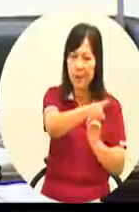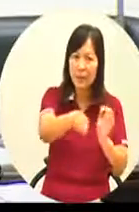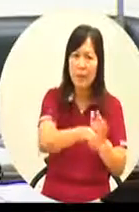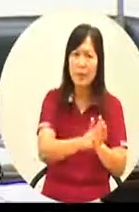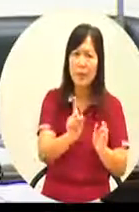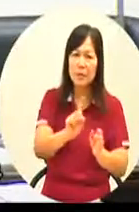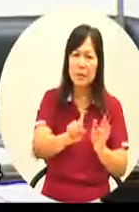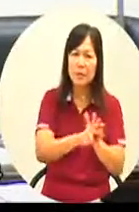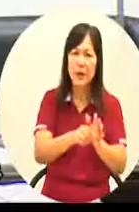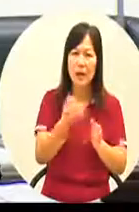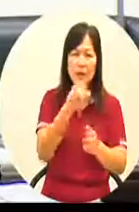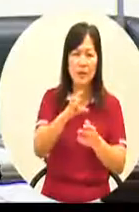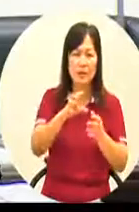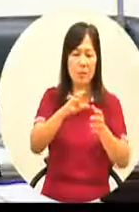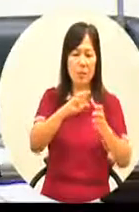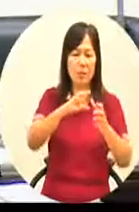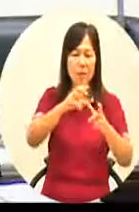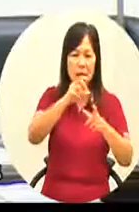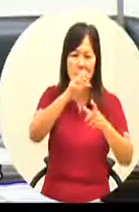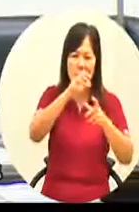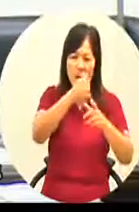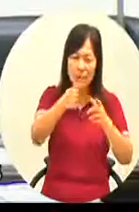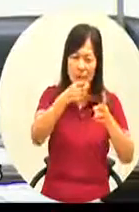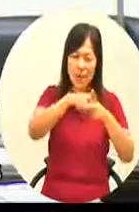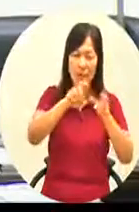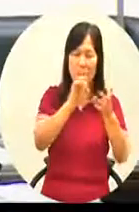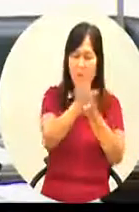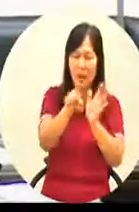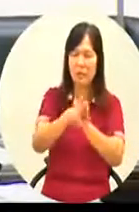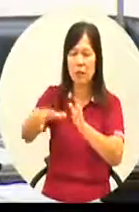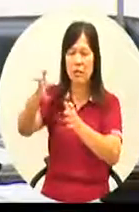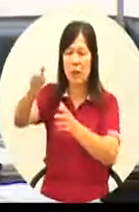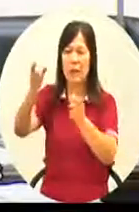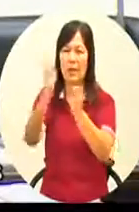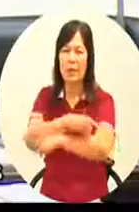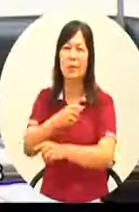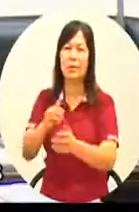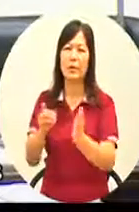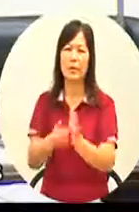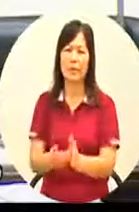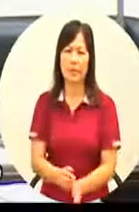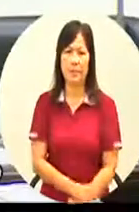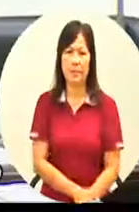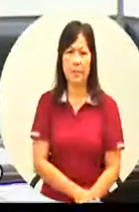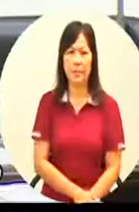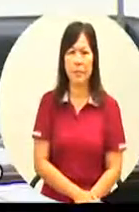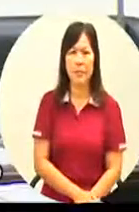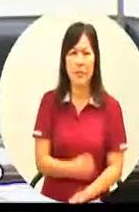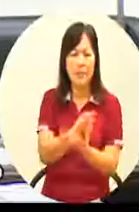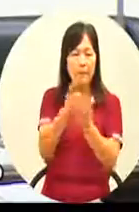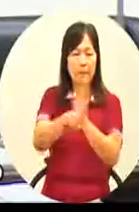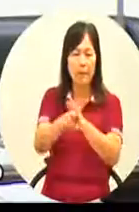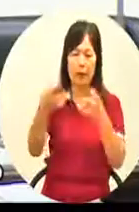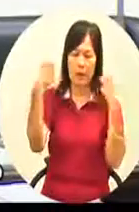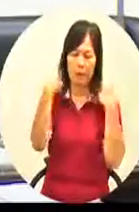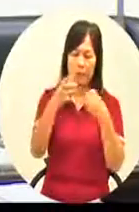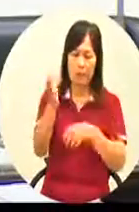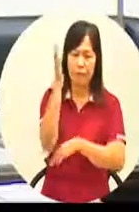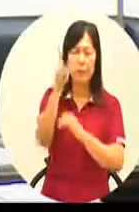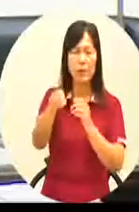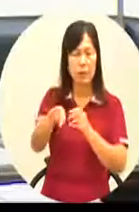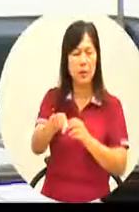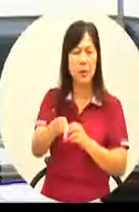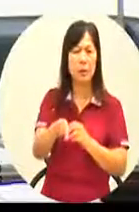么他的员工被 fire， 是你这个老板被牵制掉。所以我要请所有的执政者好好